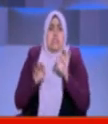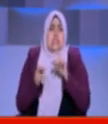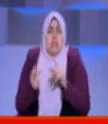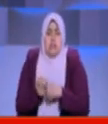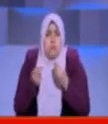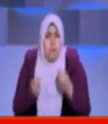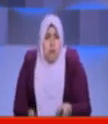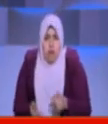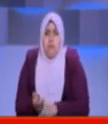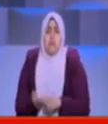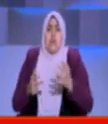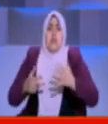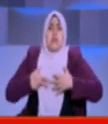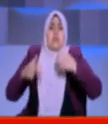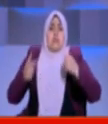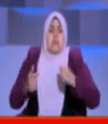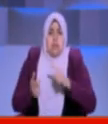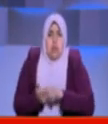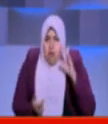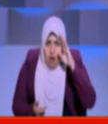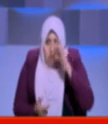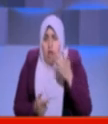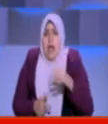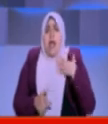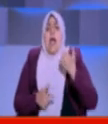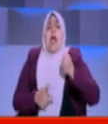الوضع الصحي العراقي، من ناحية الوضع الأمني العراقي،